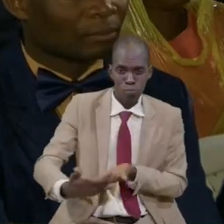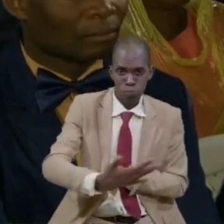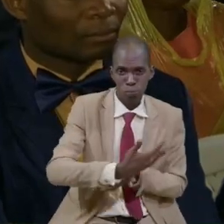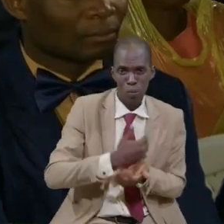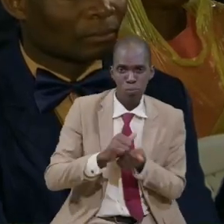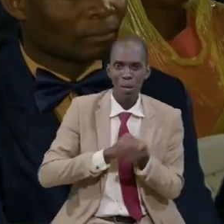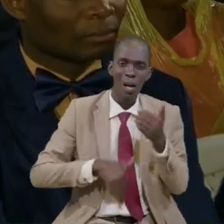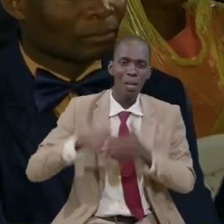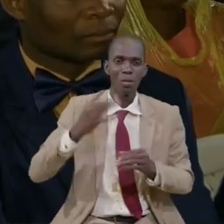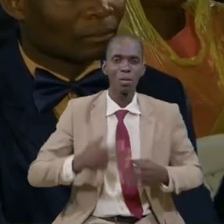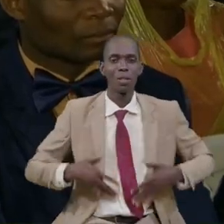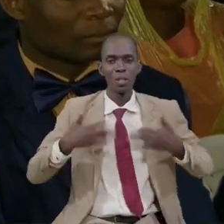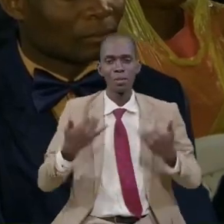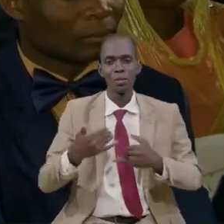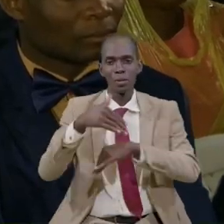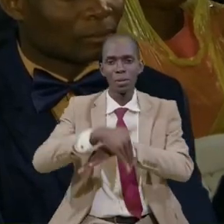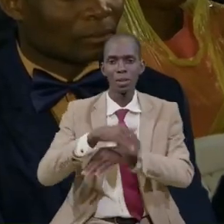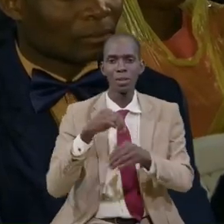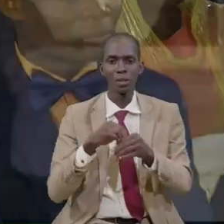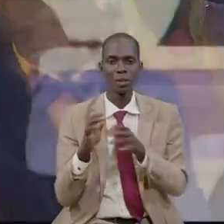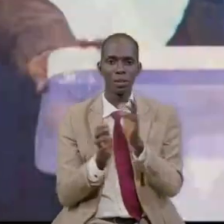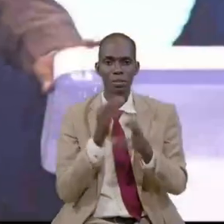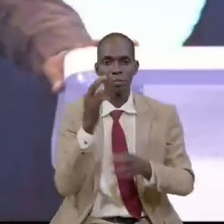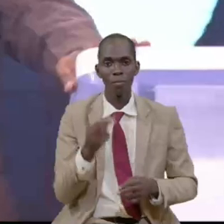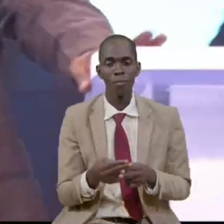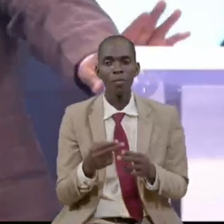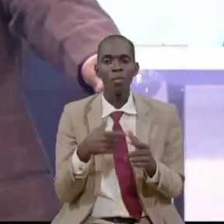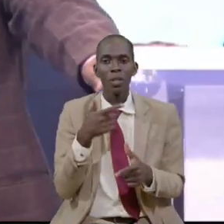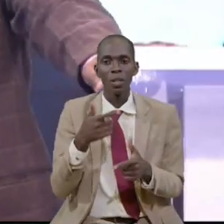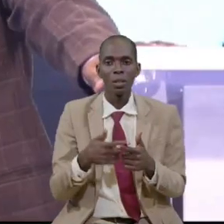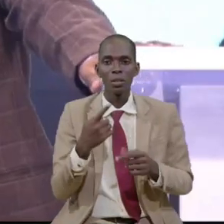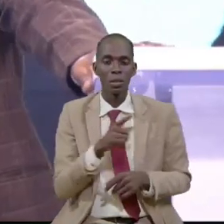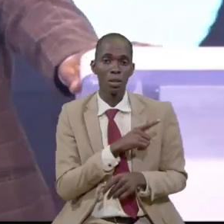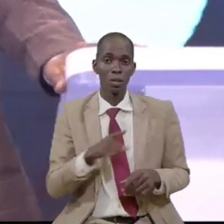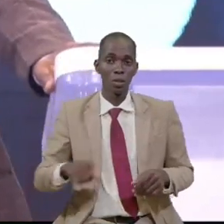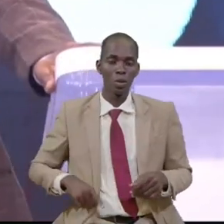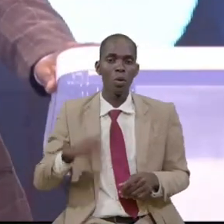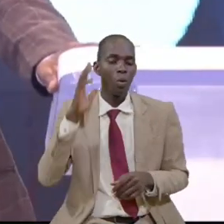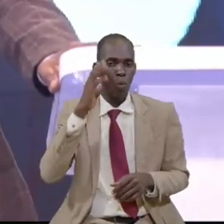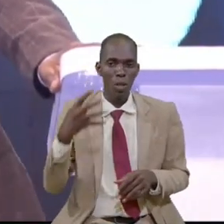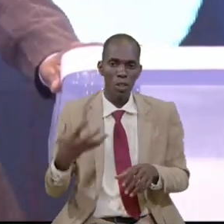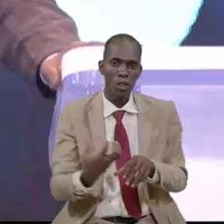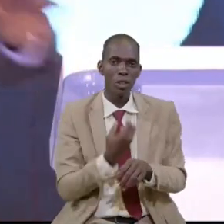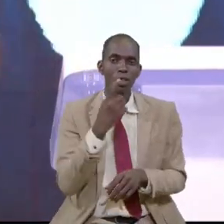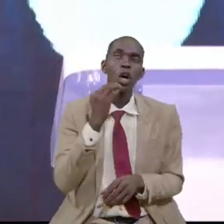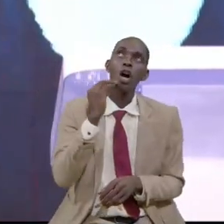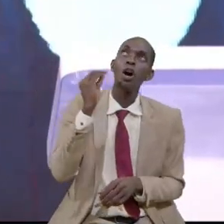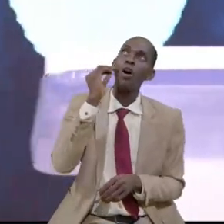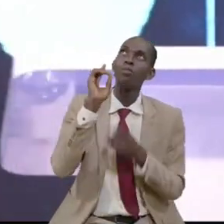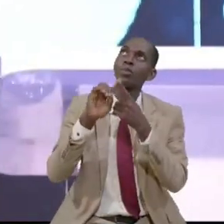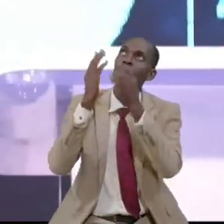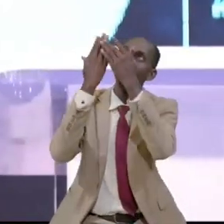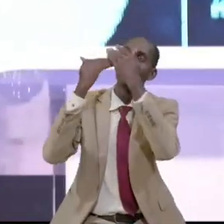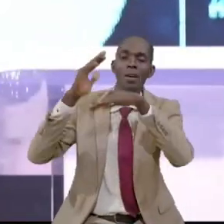effacés ce soir. Et puis le Seigneur va vous prendre et va vous amener à la gloire.